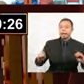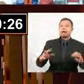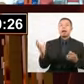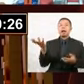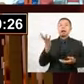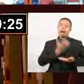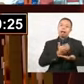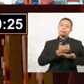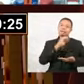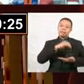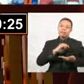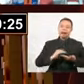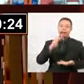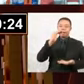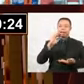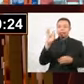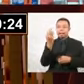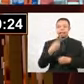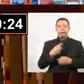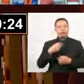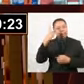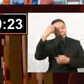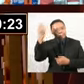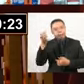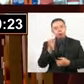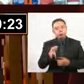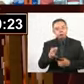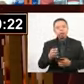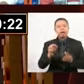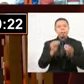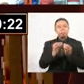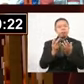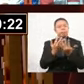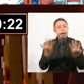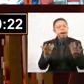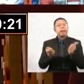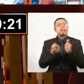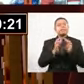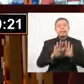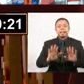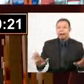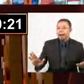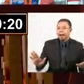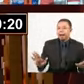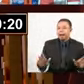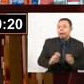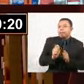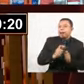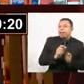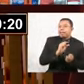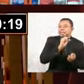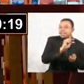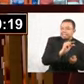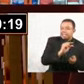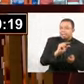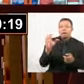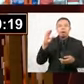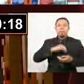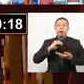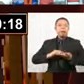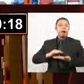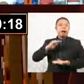meningkat Jakarta yang kita impikan adalah kota yang memastikan warganya Sejahtera pengeluaran lebih ringan